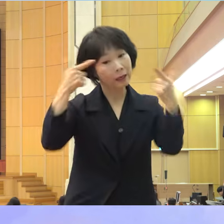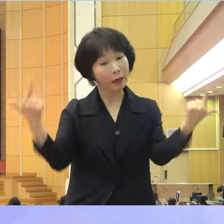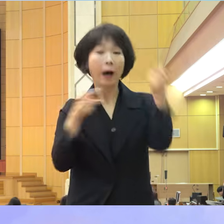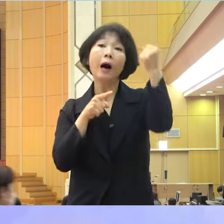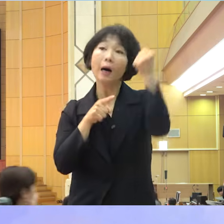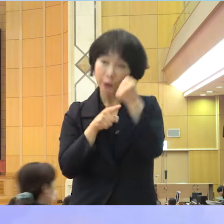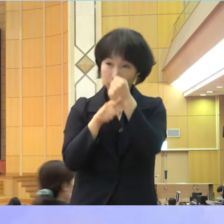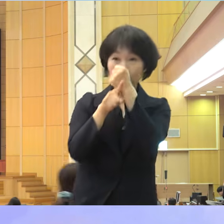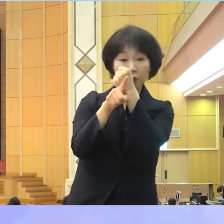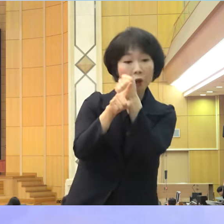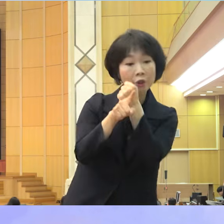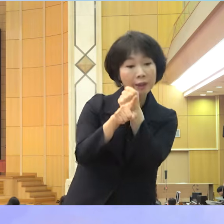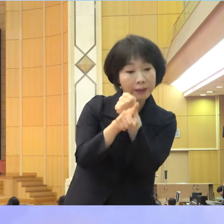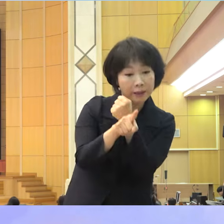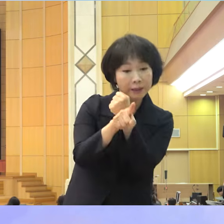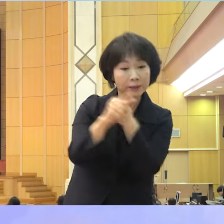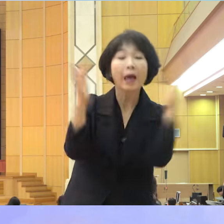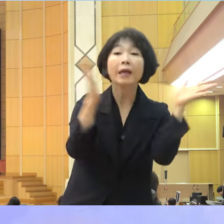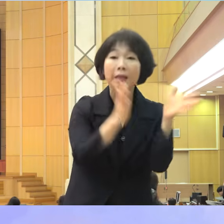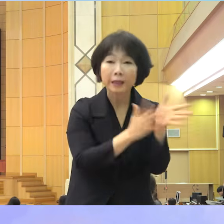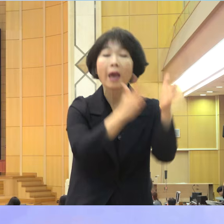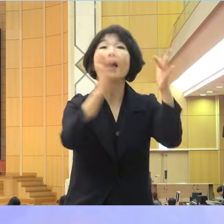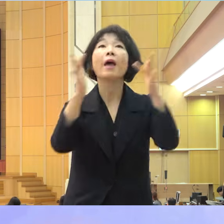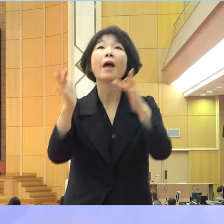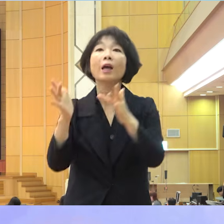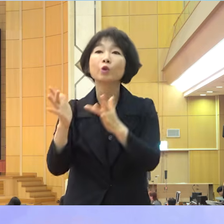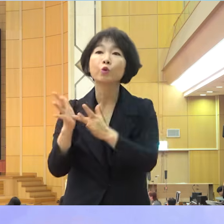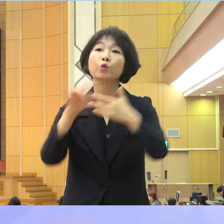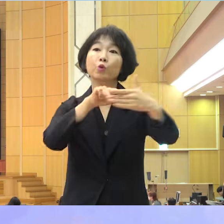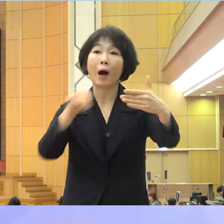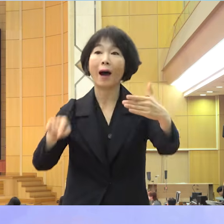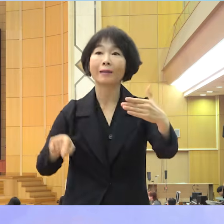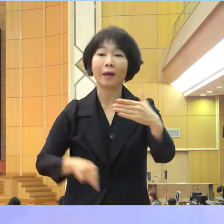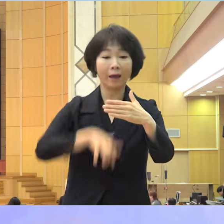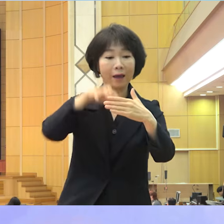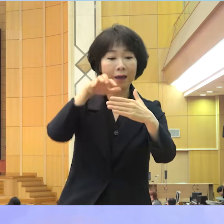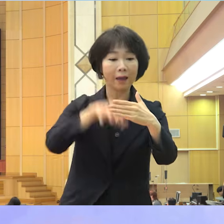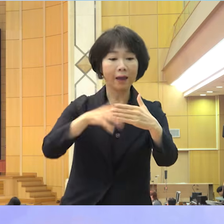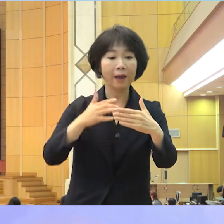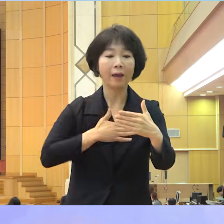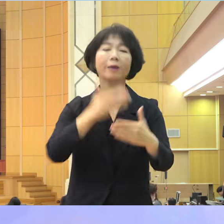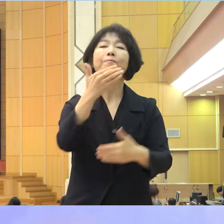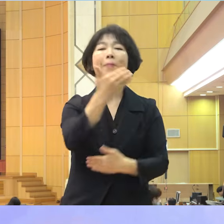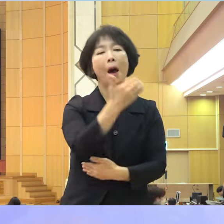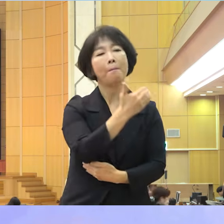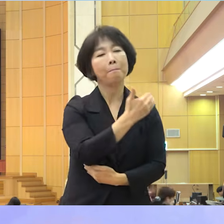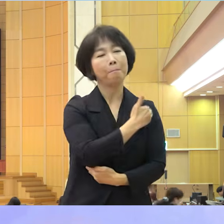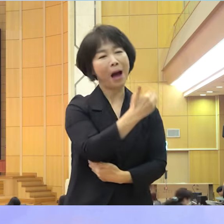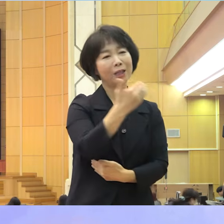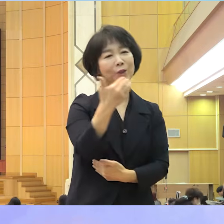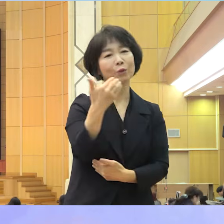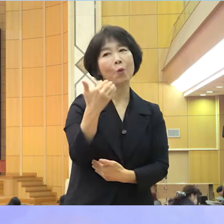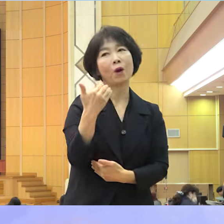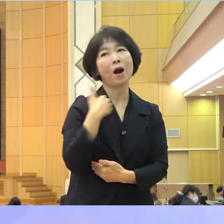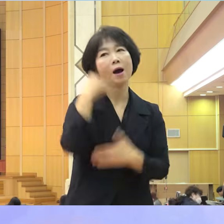공허하지 않은 것은 예수 안에 난